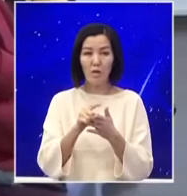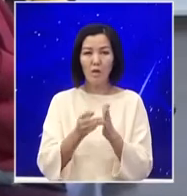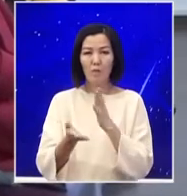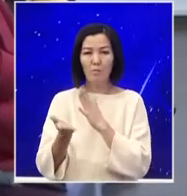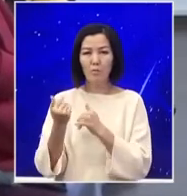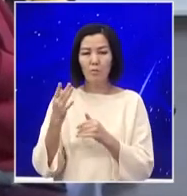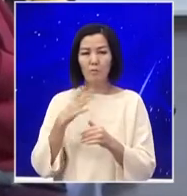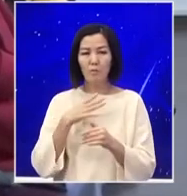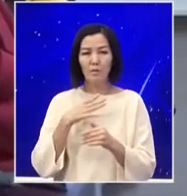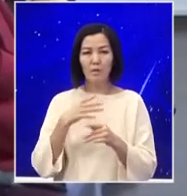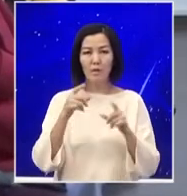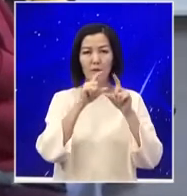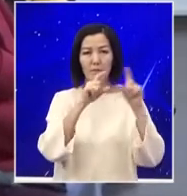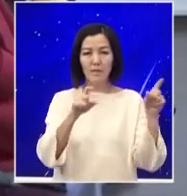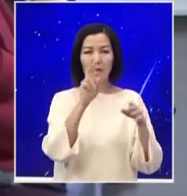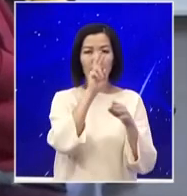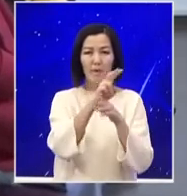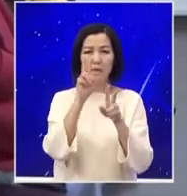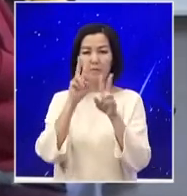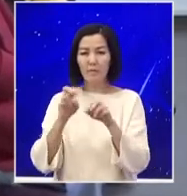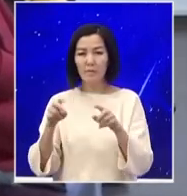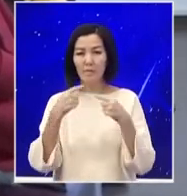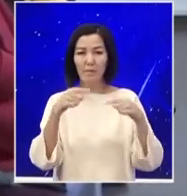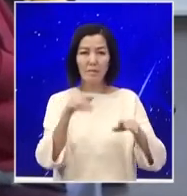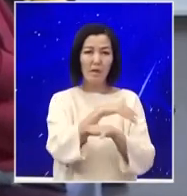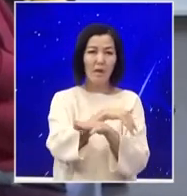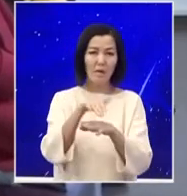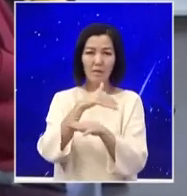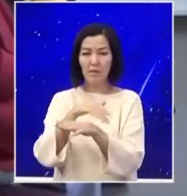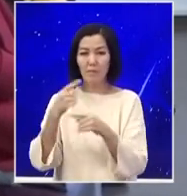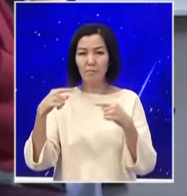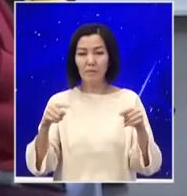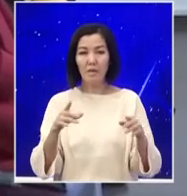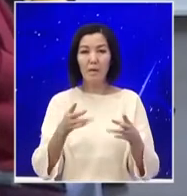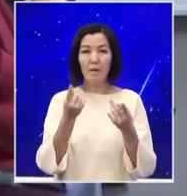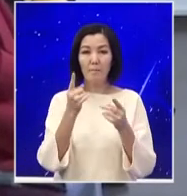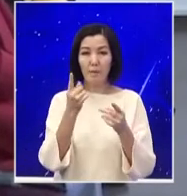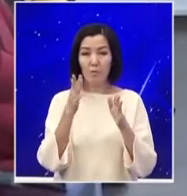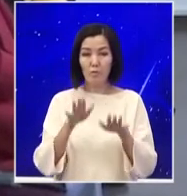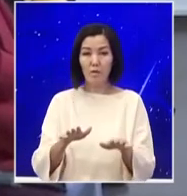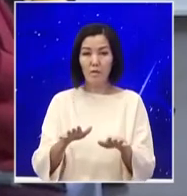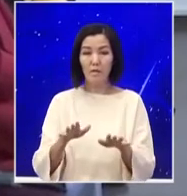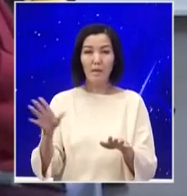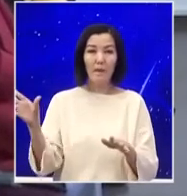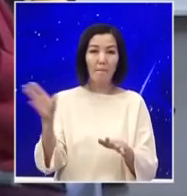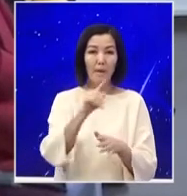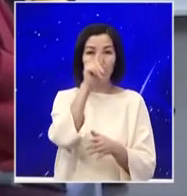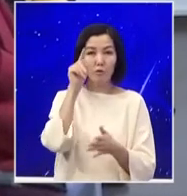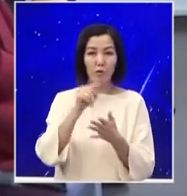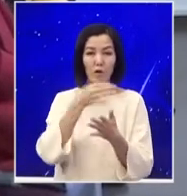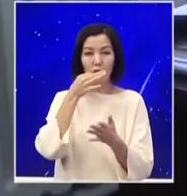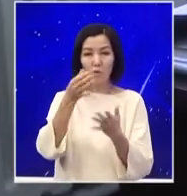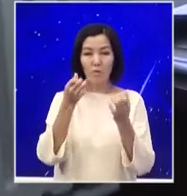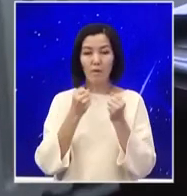біз ана зданияға мына зданияға жүгіріп жүретін едік те, қазір мына оңғайлы екен, бір жерге келдік және бір жерден қаншама сұраққа